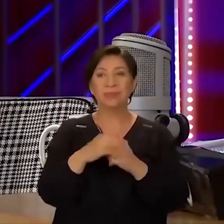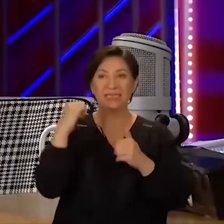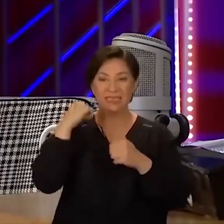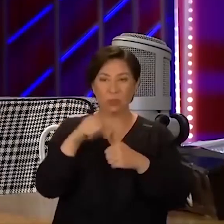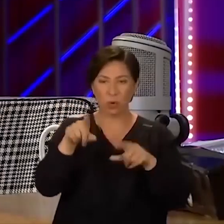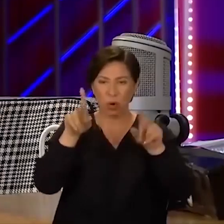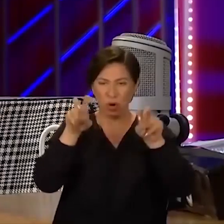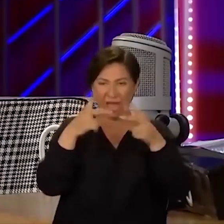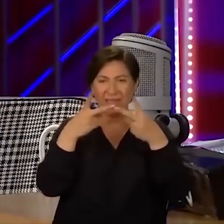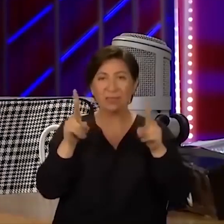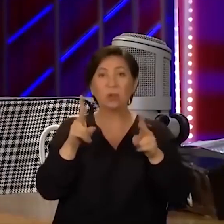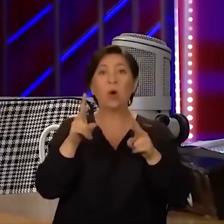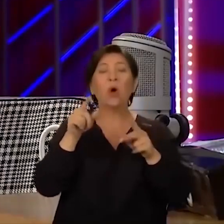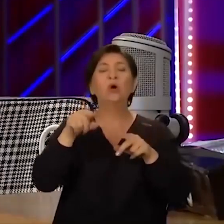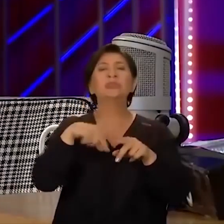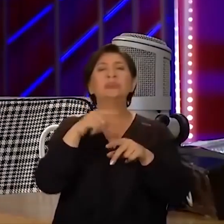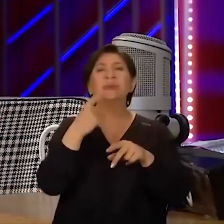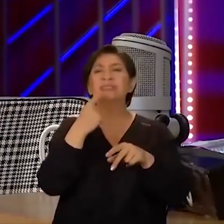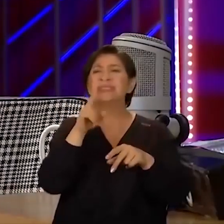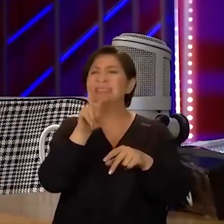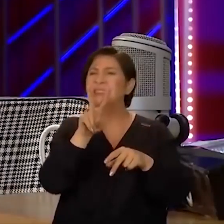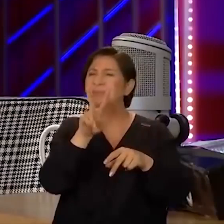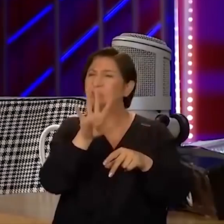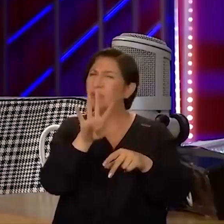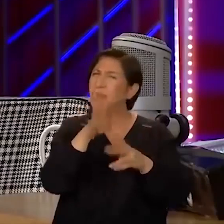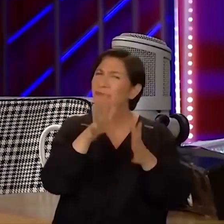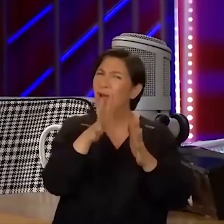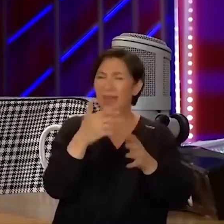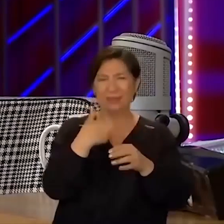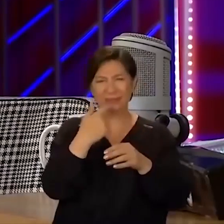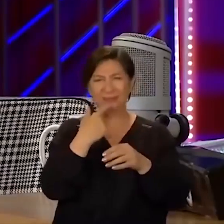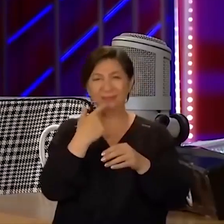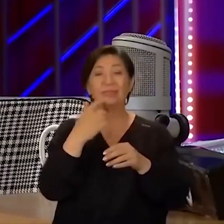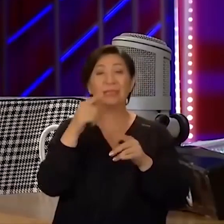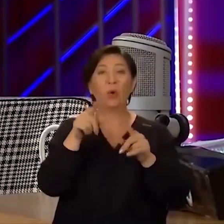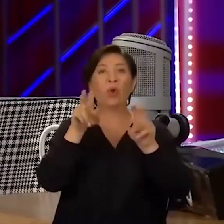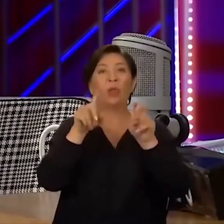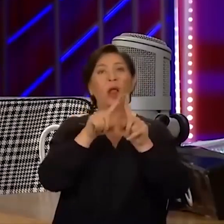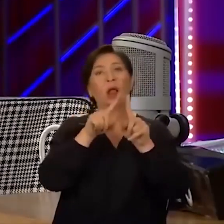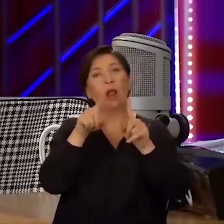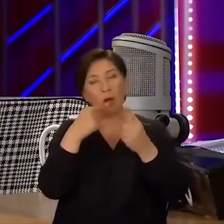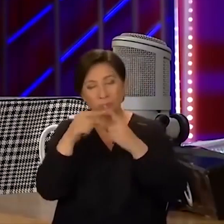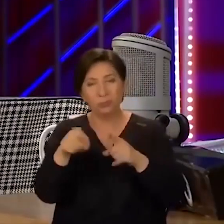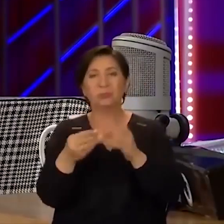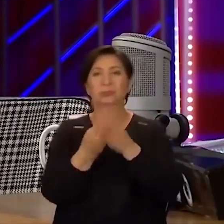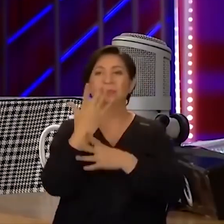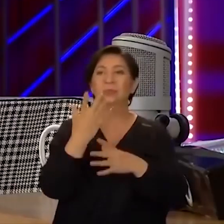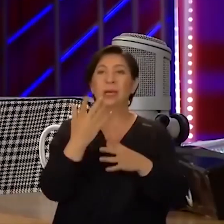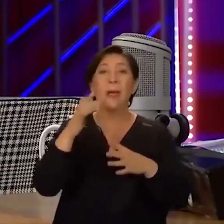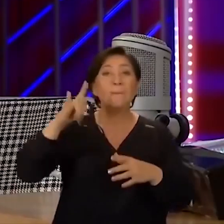yine böyle konu açıldı falan o zamanda şeyi bir kaç yıl 24 yaşında falan böyle yine konu buraya geldi